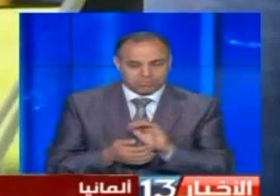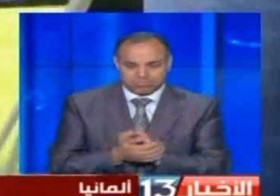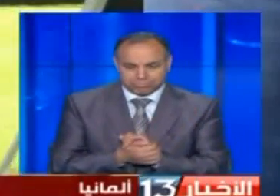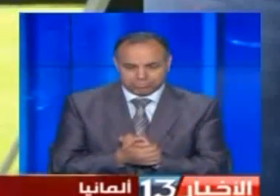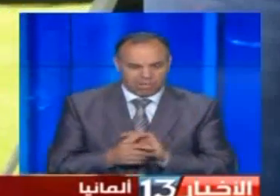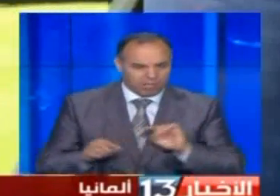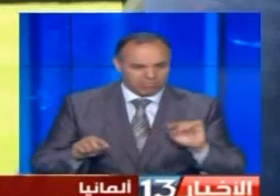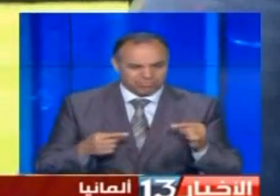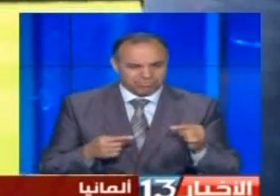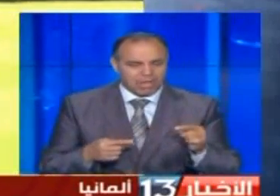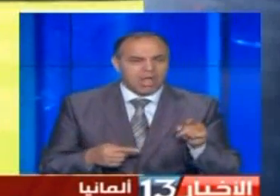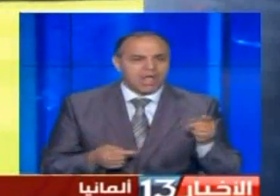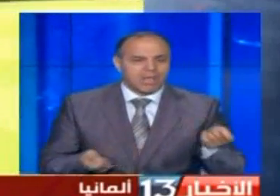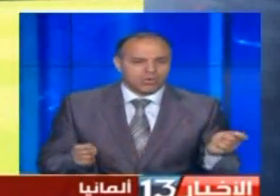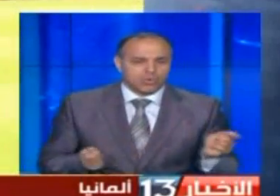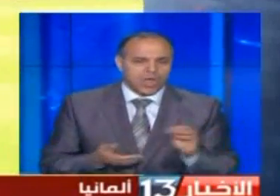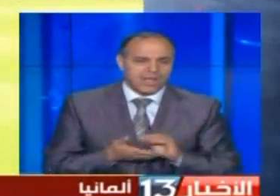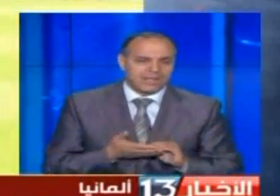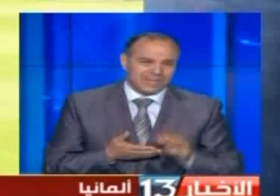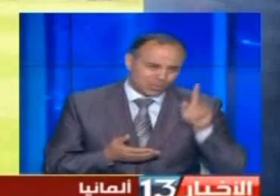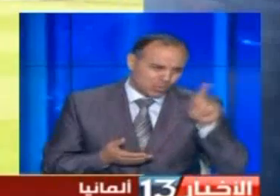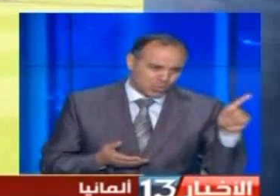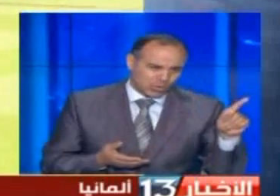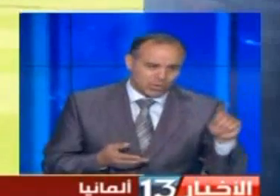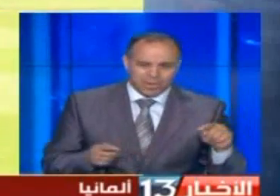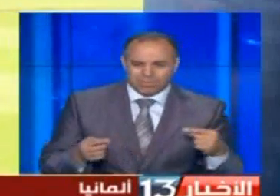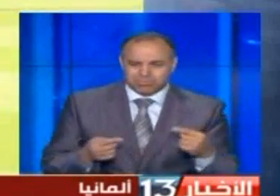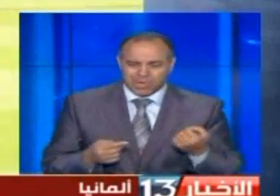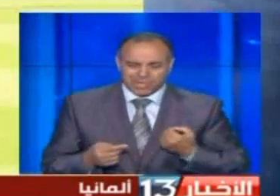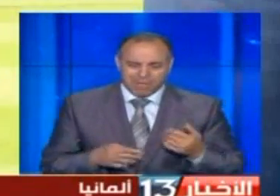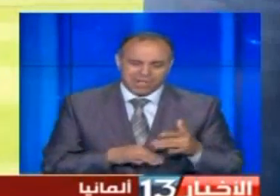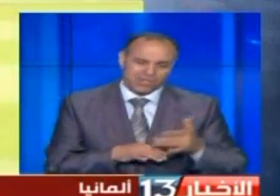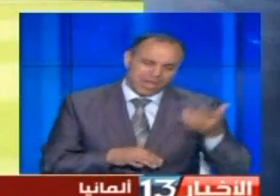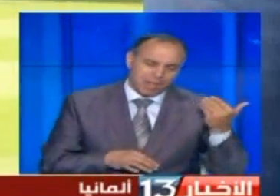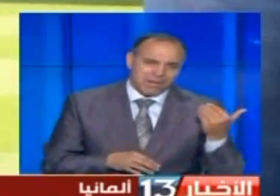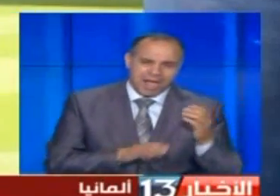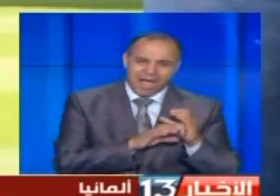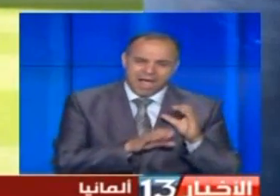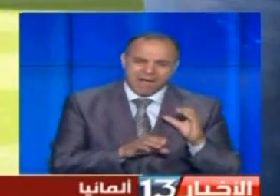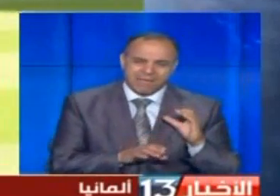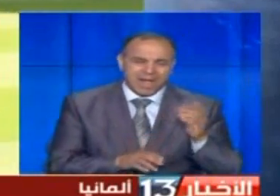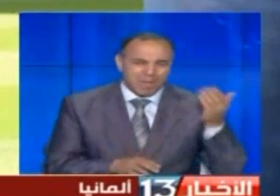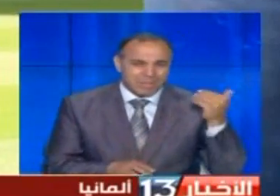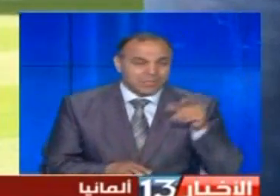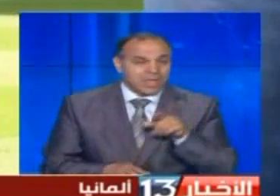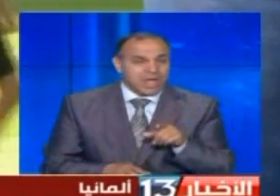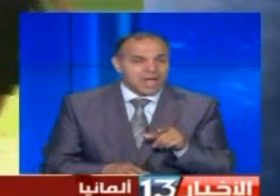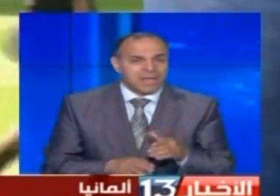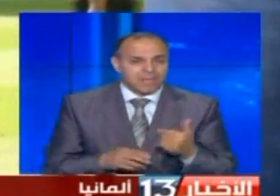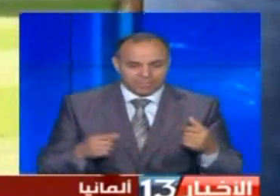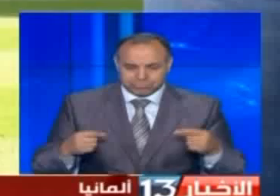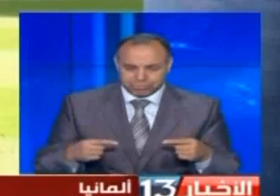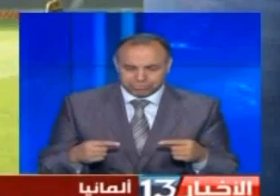قد توترت بين توماس توخيل وإدارة دورتموند عقب الهجوم الإرهابي الذي استهدف حافلة الفريق قبيل